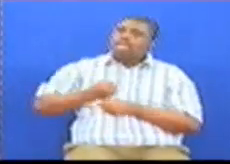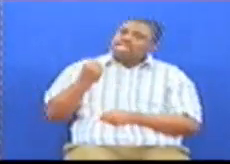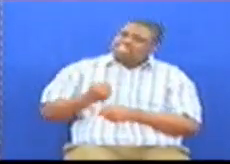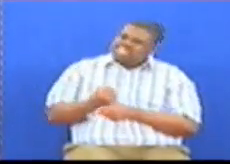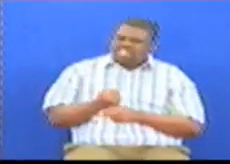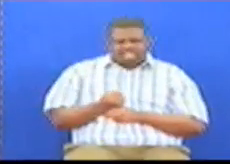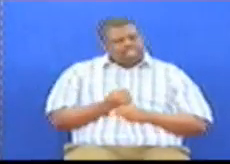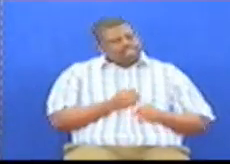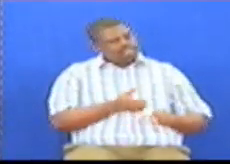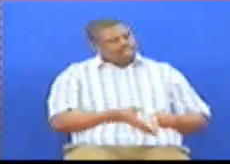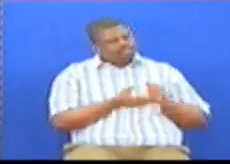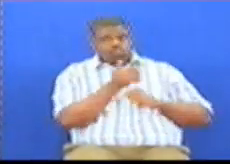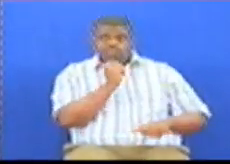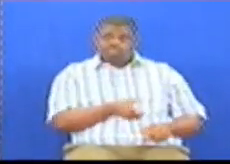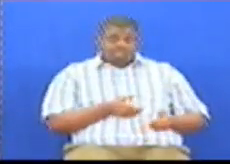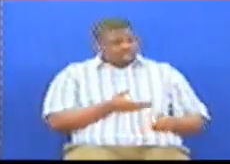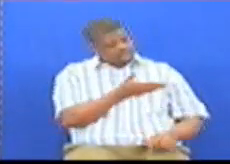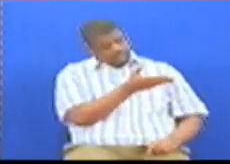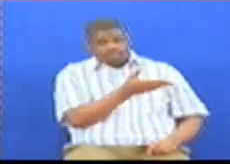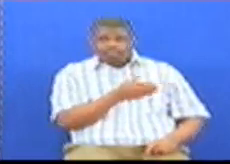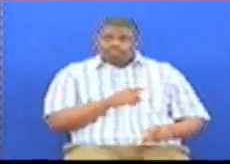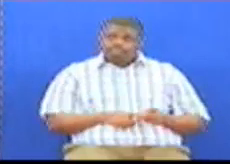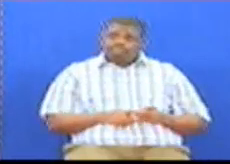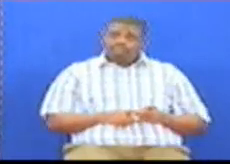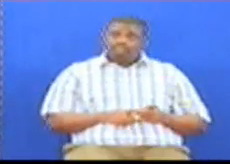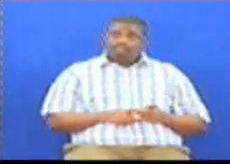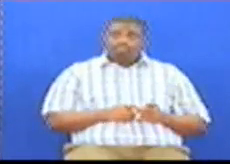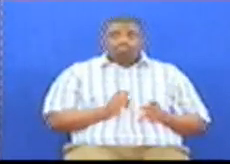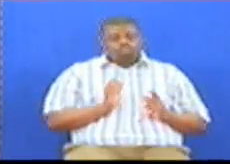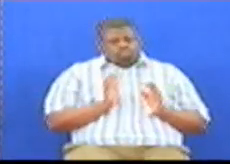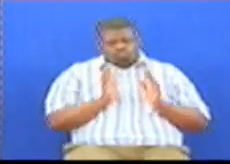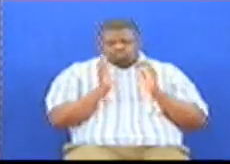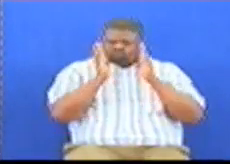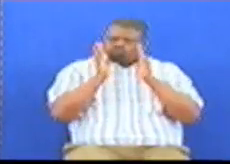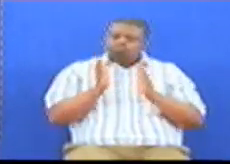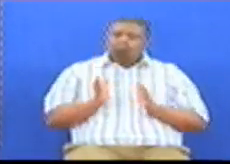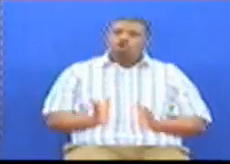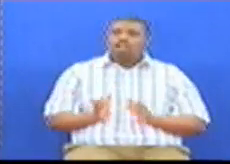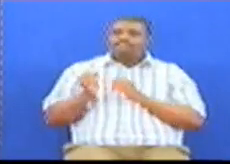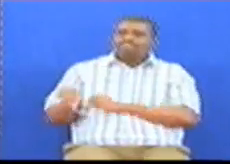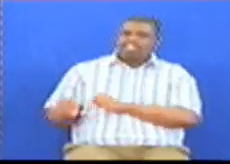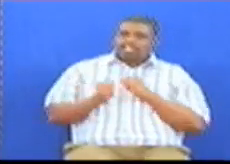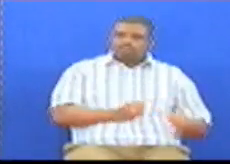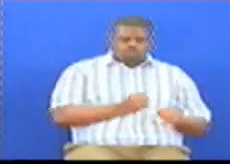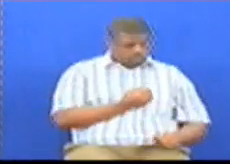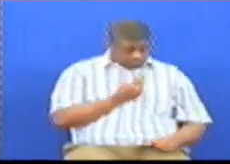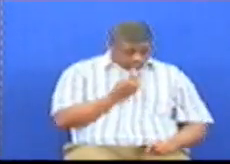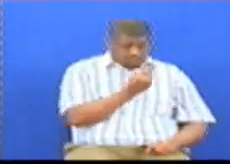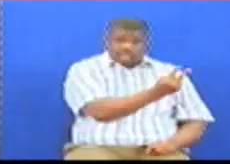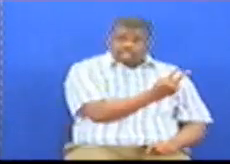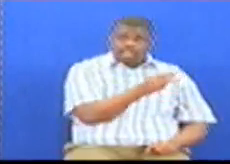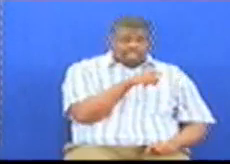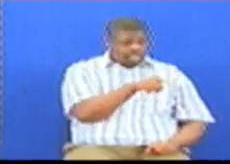Mheshimiwa naibu spika, kwa muungwana ni vitendo. Ukiangalia jinsi ambavyo anavyotawala mheshimiwa,